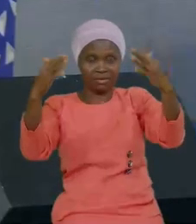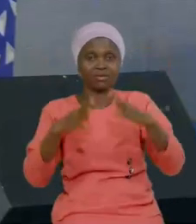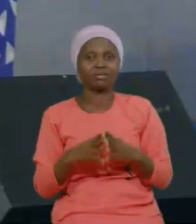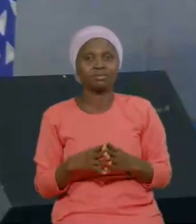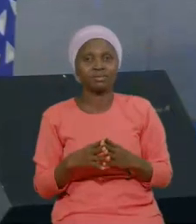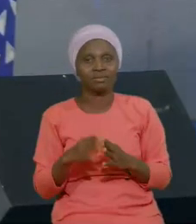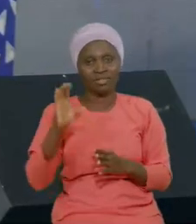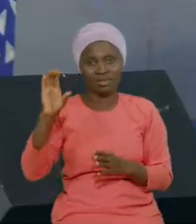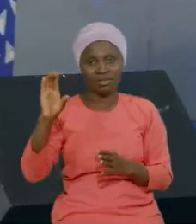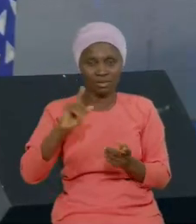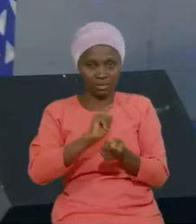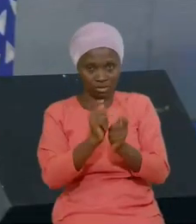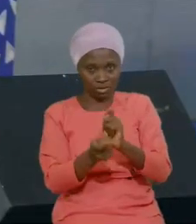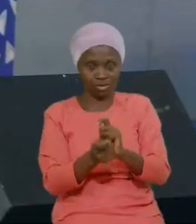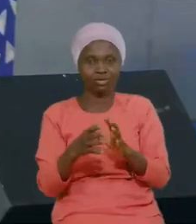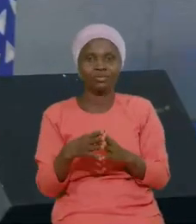Troisièmement, avancer.